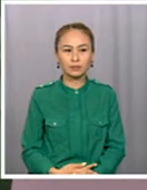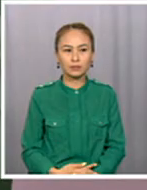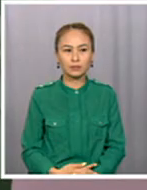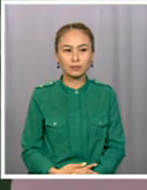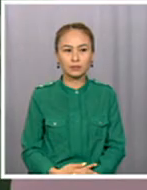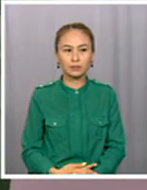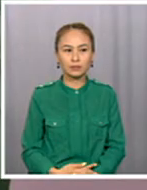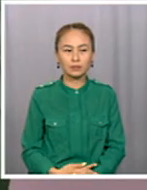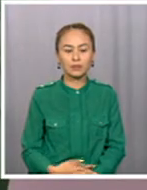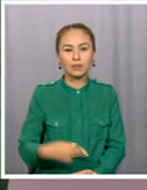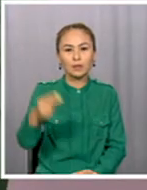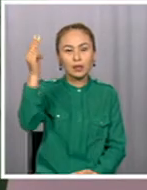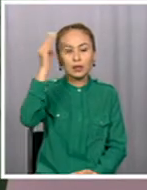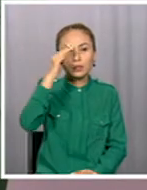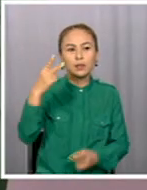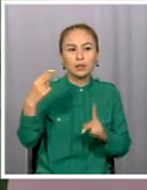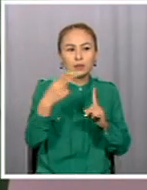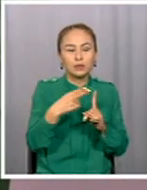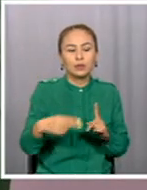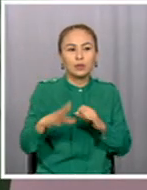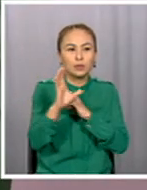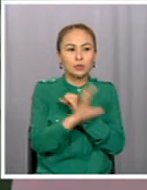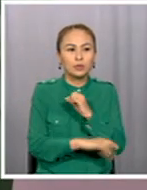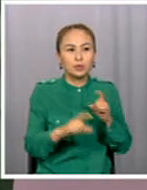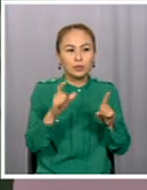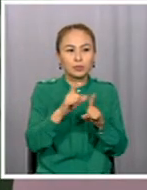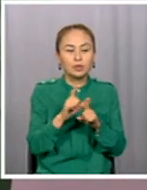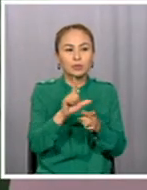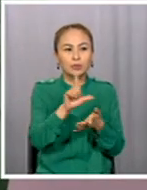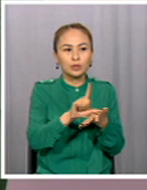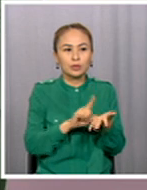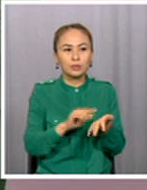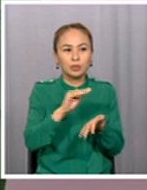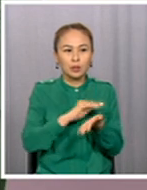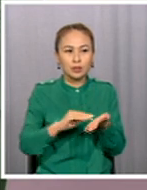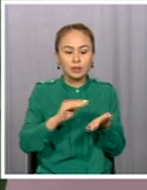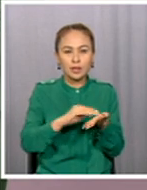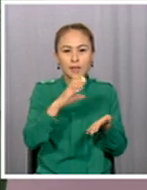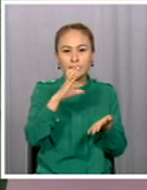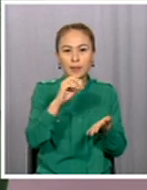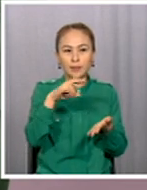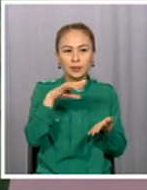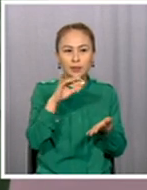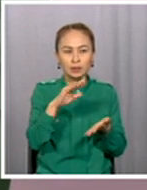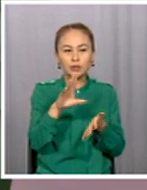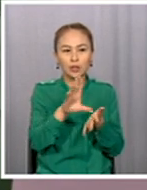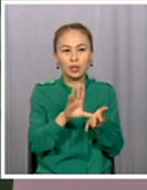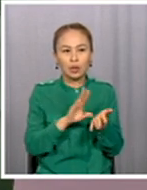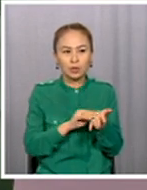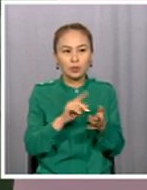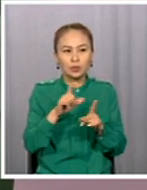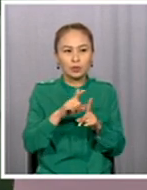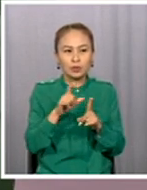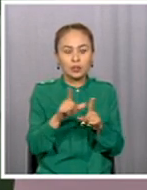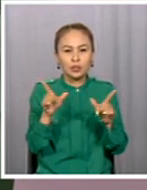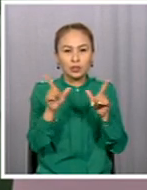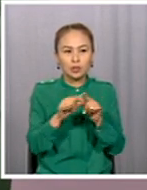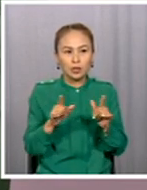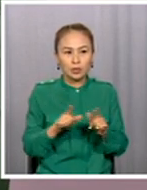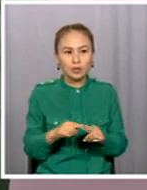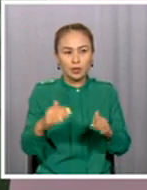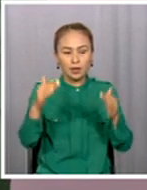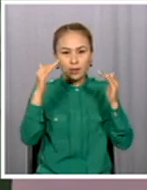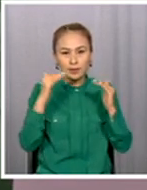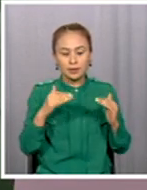Оқушылар, мәтіндегі соңғы сөйлемді көшіріп жазып, септік жалғаулы сөзбен шылауды асын